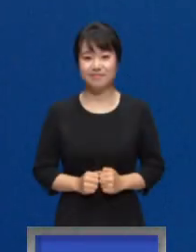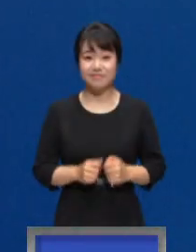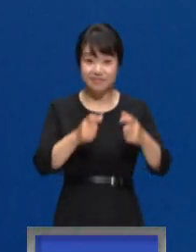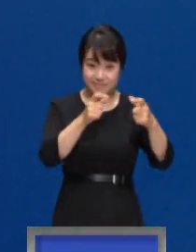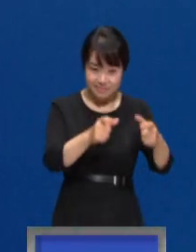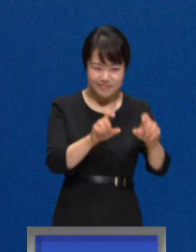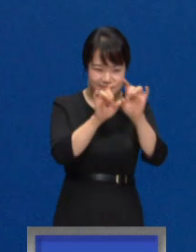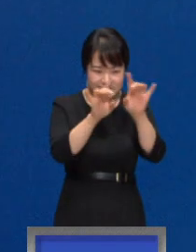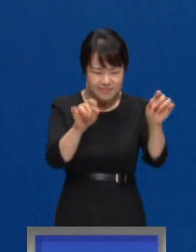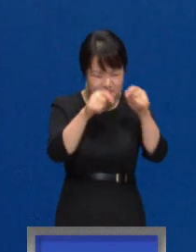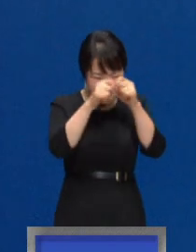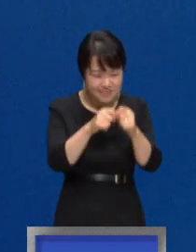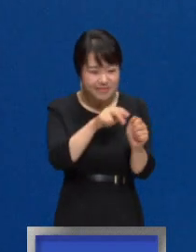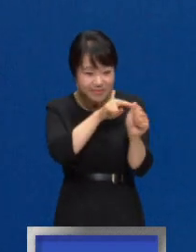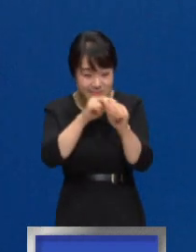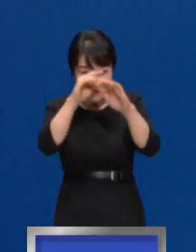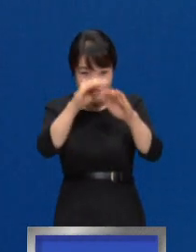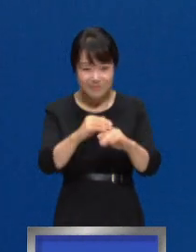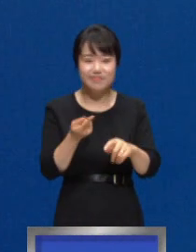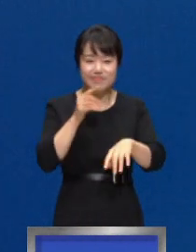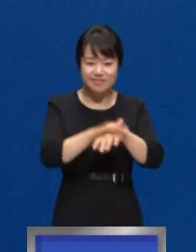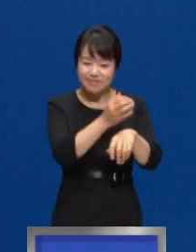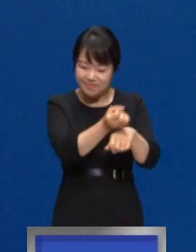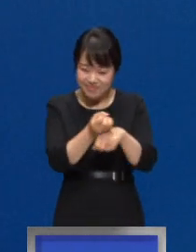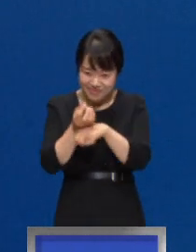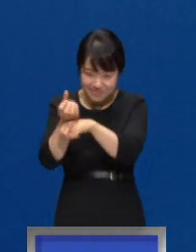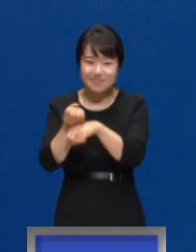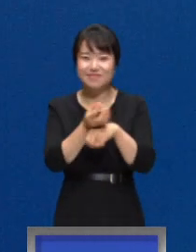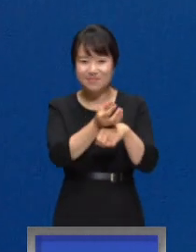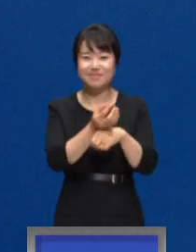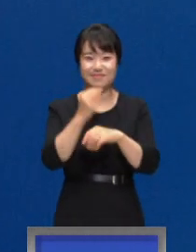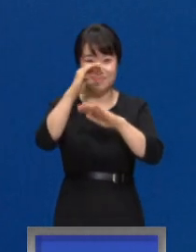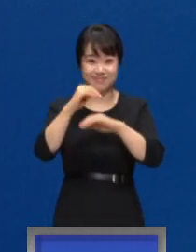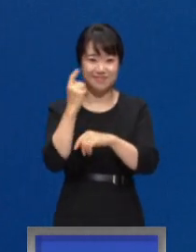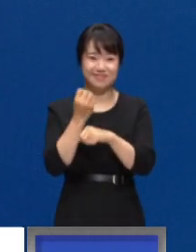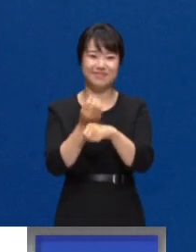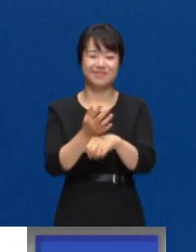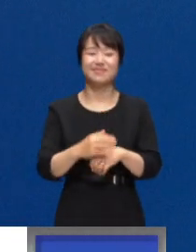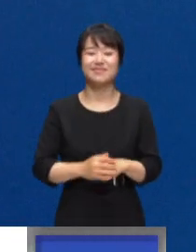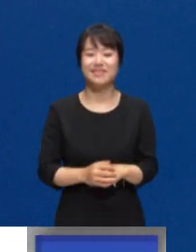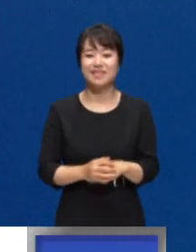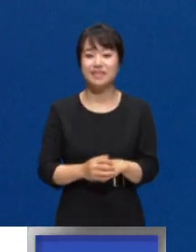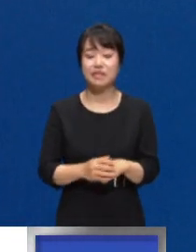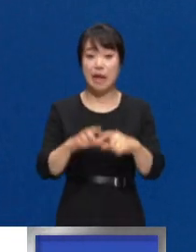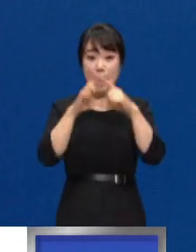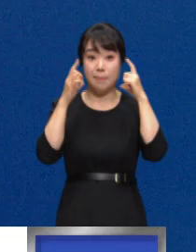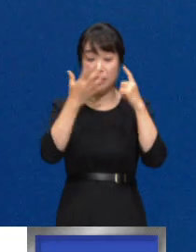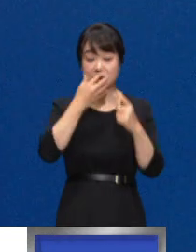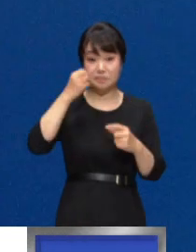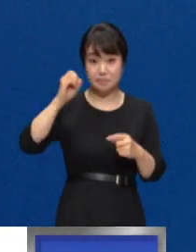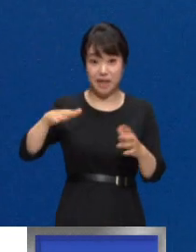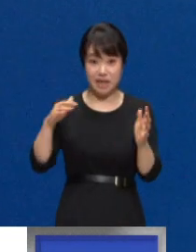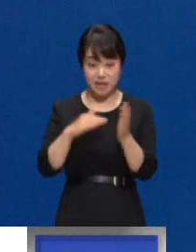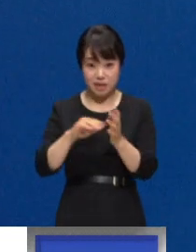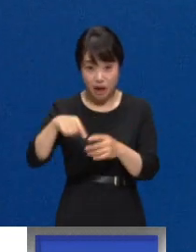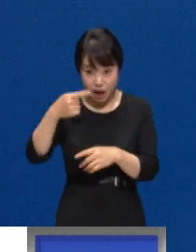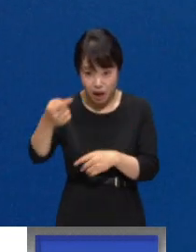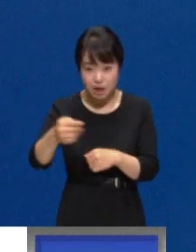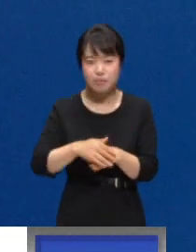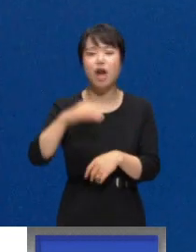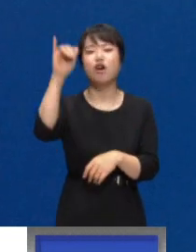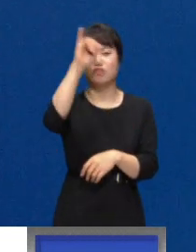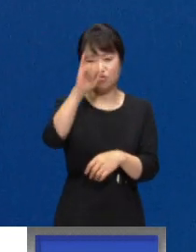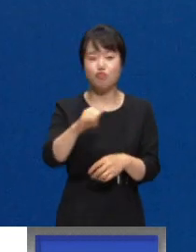네, 지역의 소소한 이야기와 정보 등을 주민이 직접 전하는 주민통신원 시간입니다. 네, 마스크를 벗은 후 요즘 같은 날씨엔 이